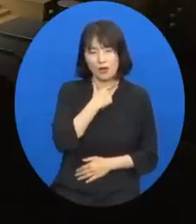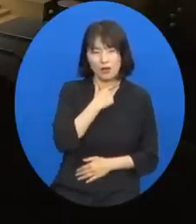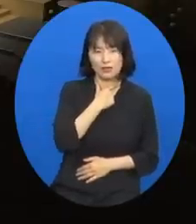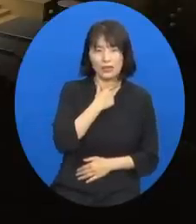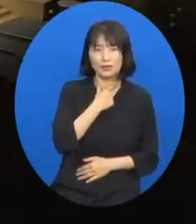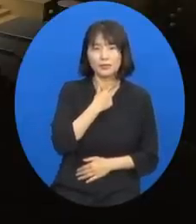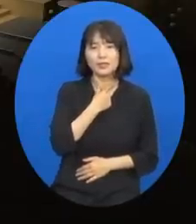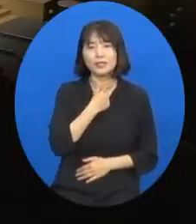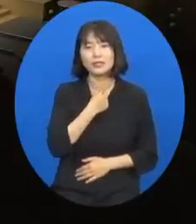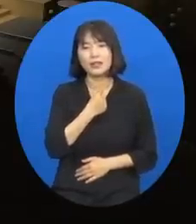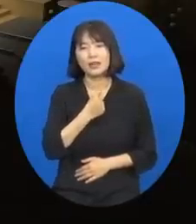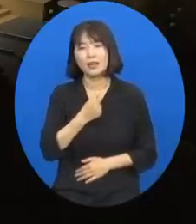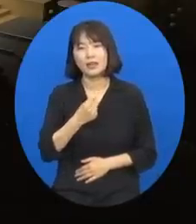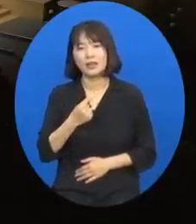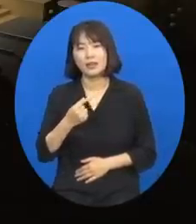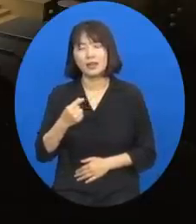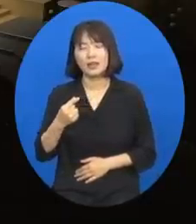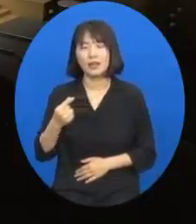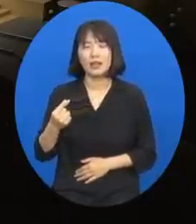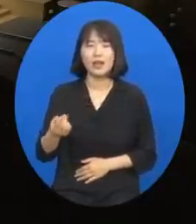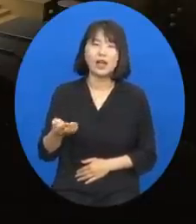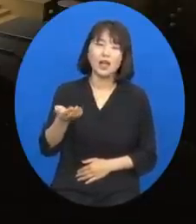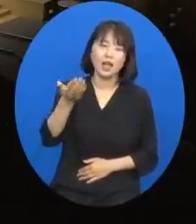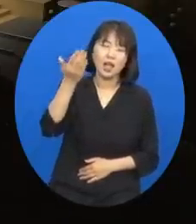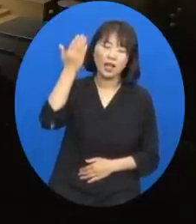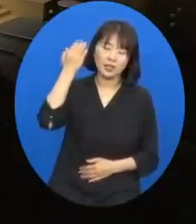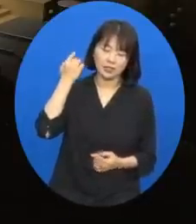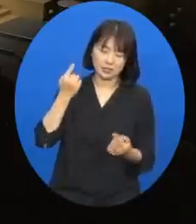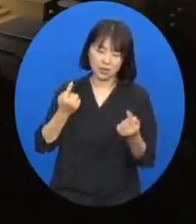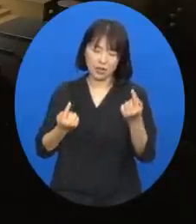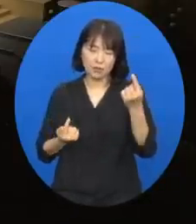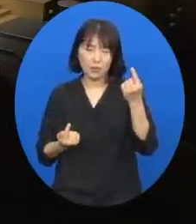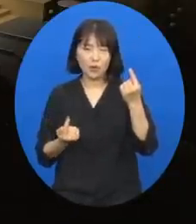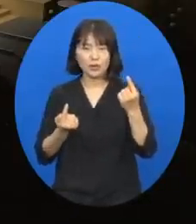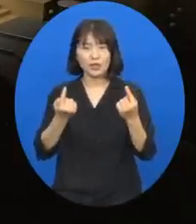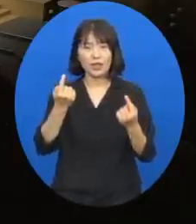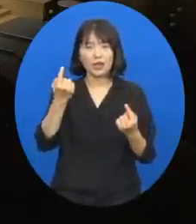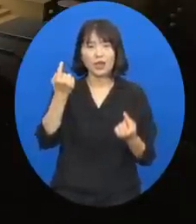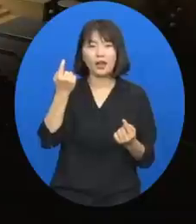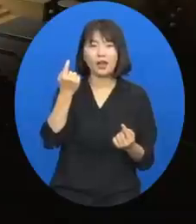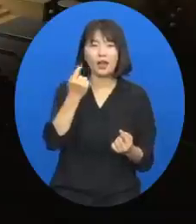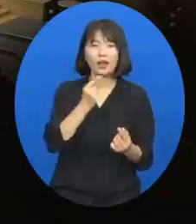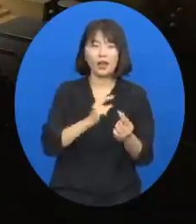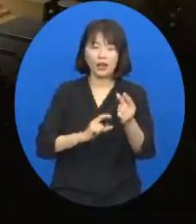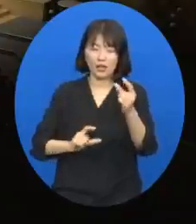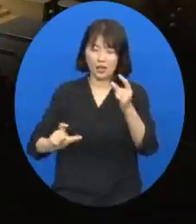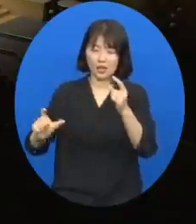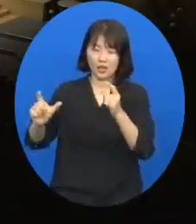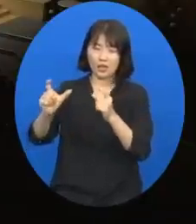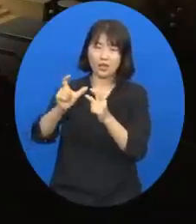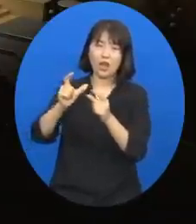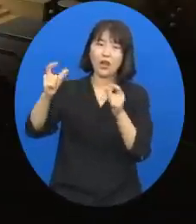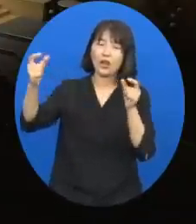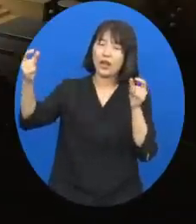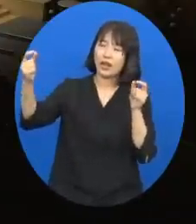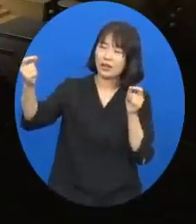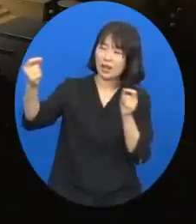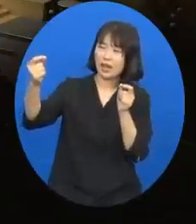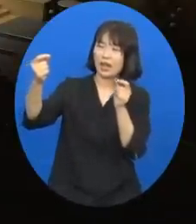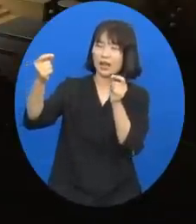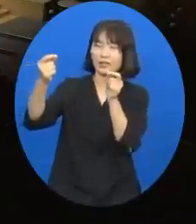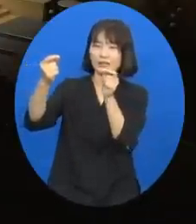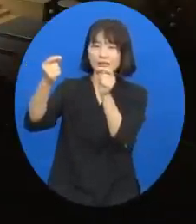와아아 we 아 re 아 저 자